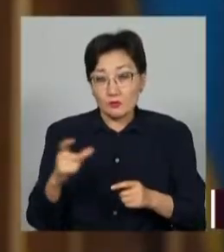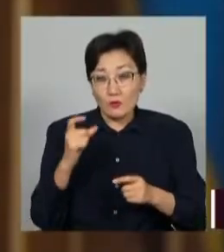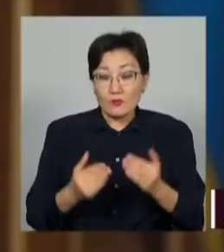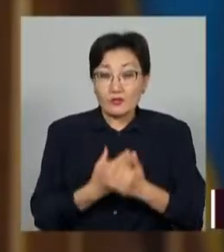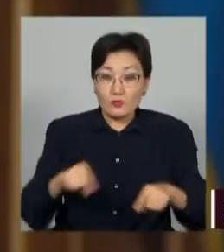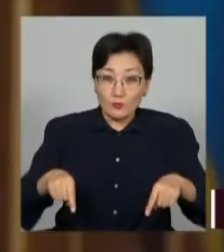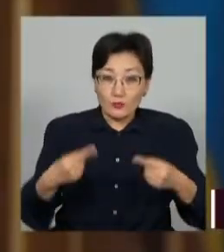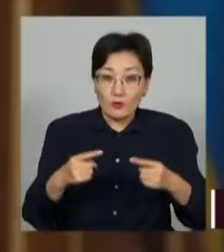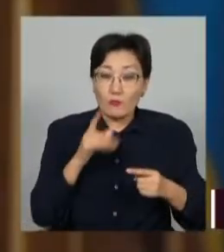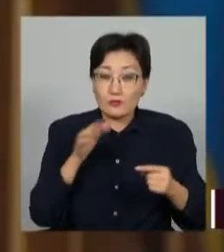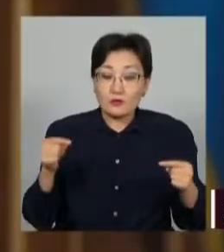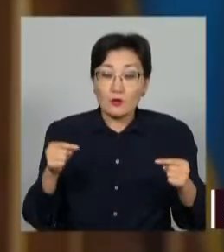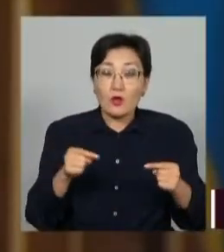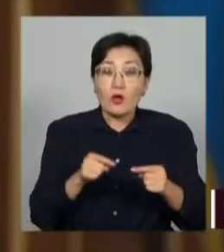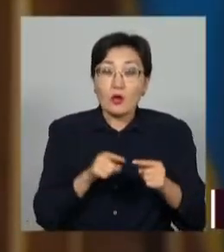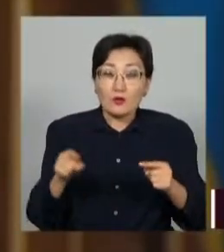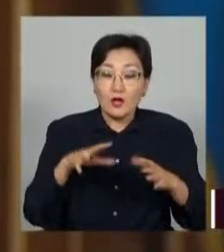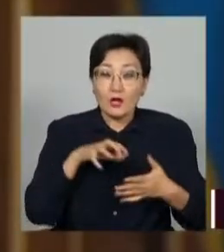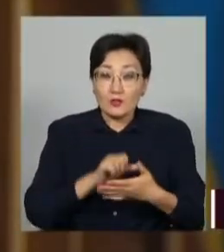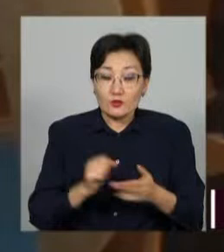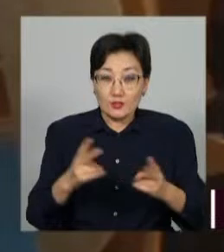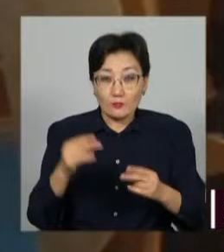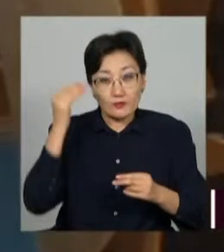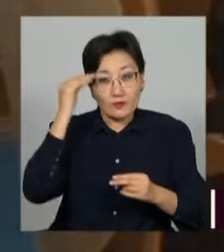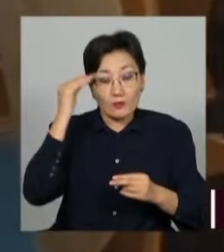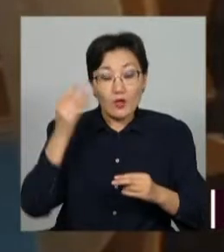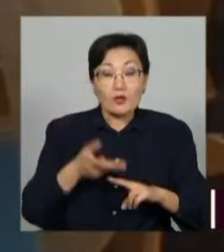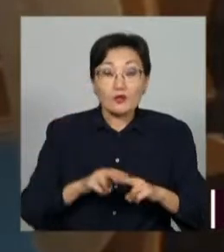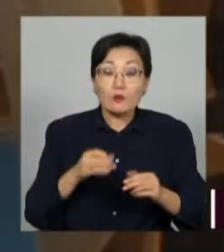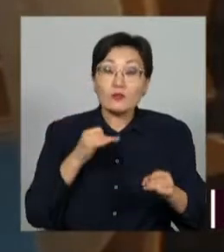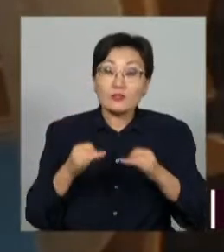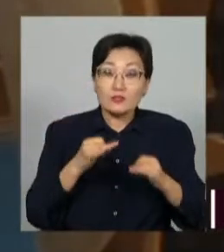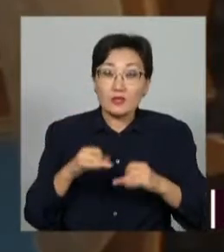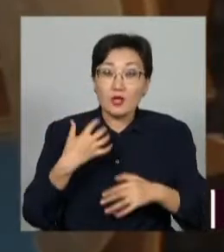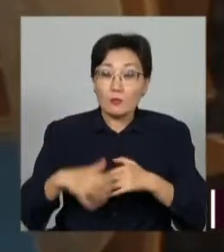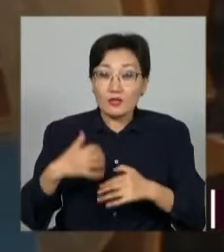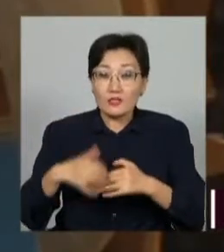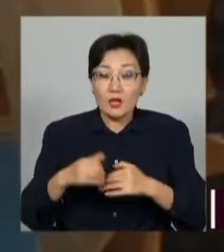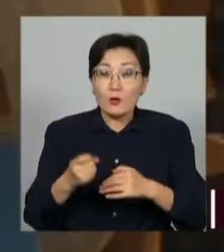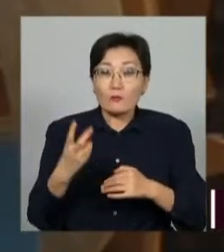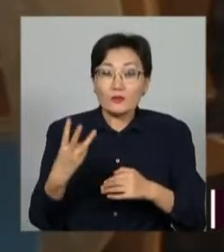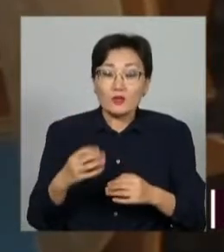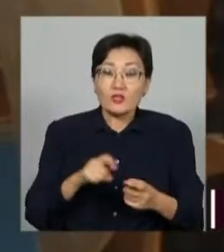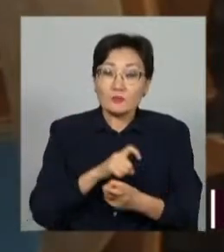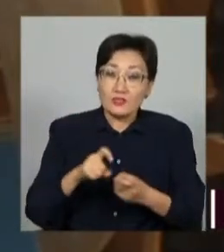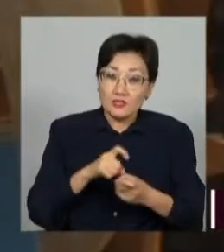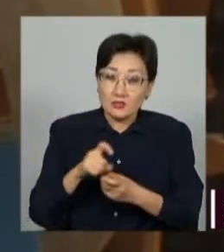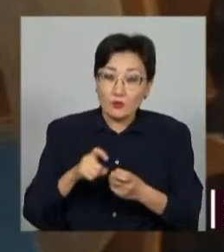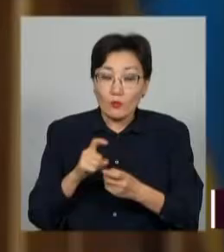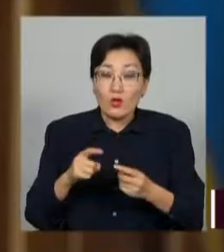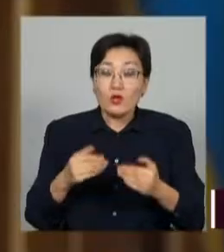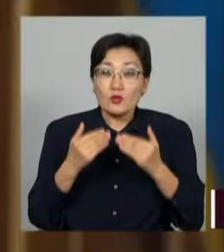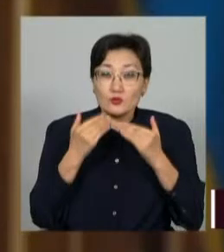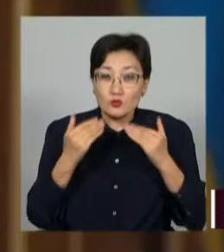қайта құрумен бір уақытта айналысу керек деген пікірде. Сондай-ақ президент бұл сұхбатында ел арасындағы бірнеше алып қашпа әңгімелерге де